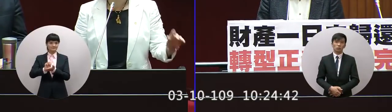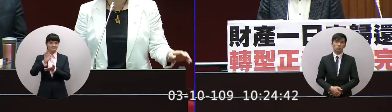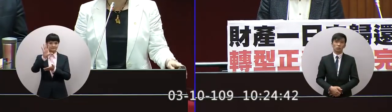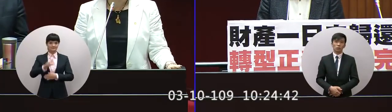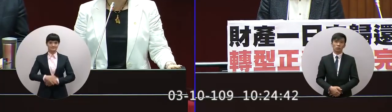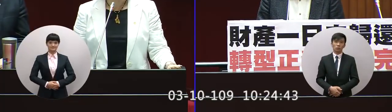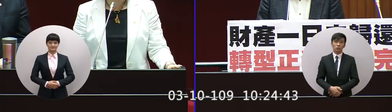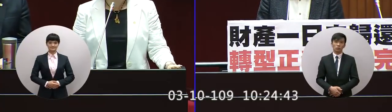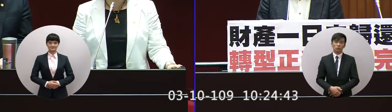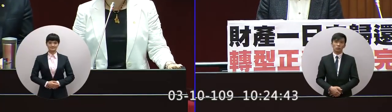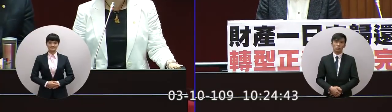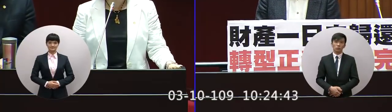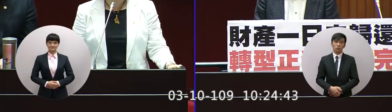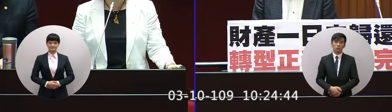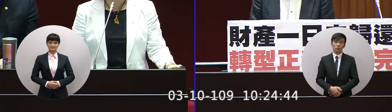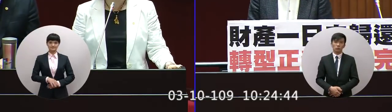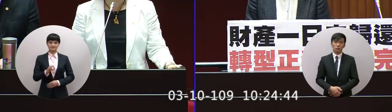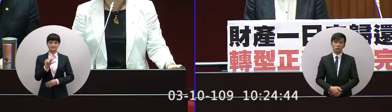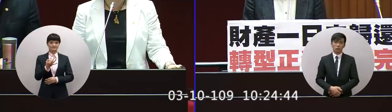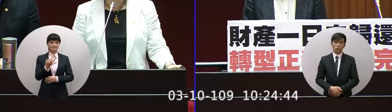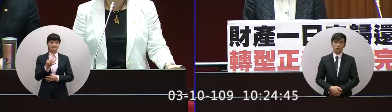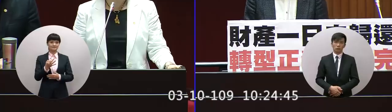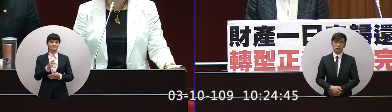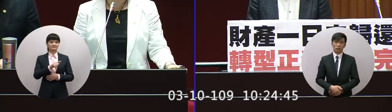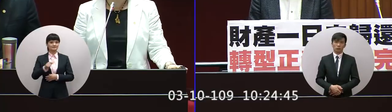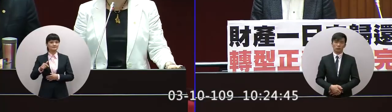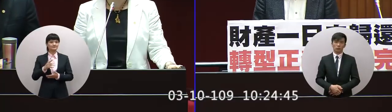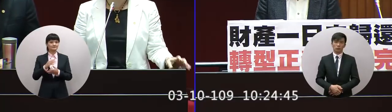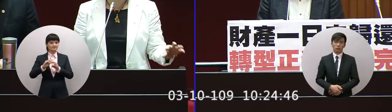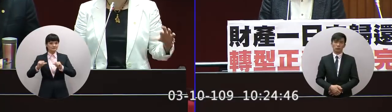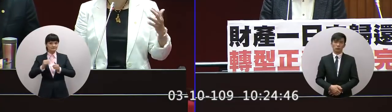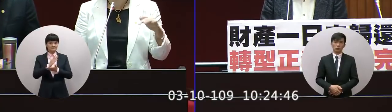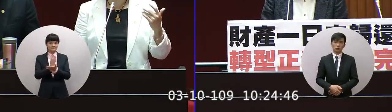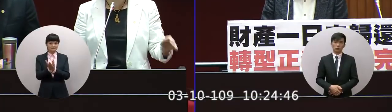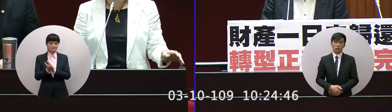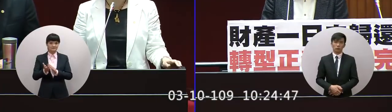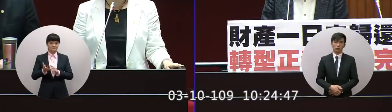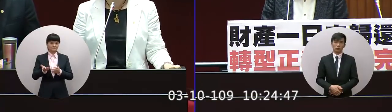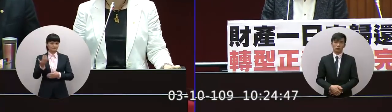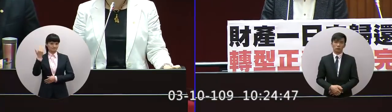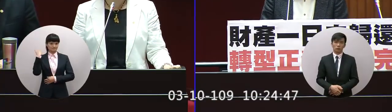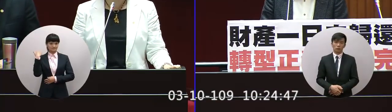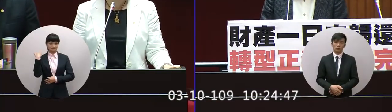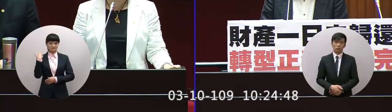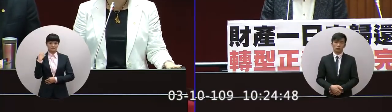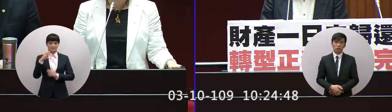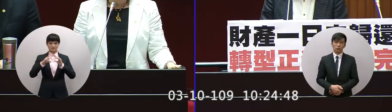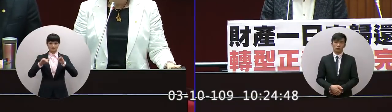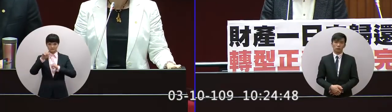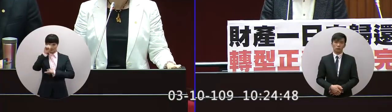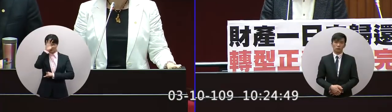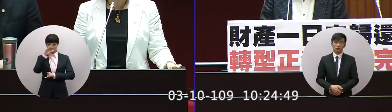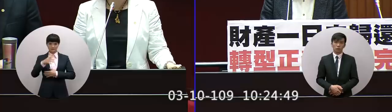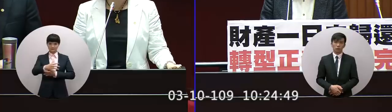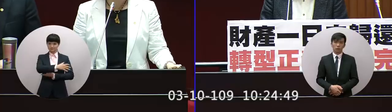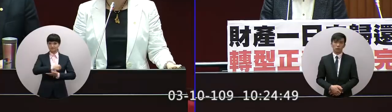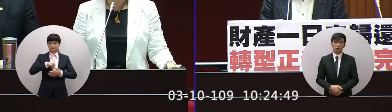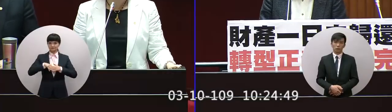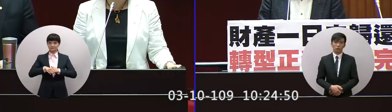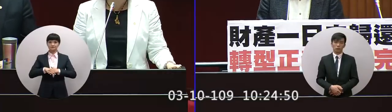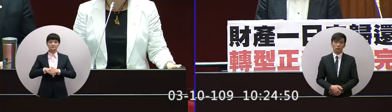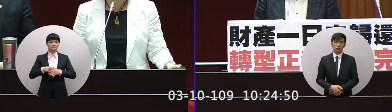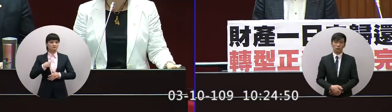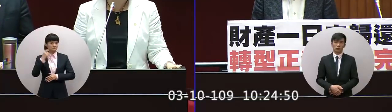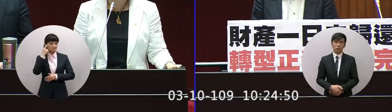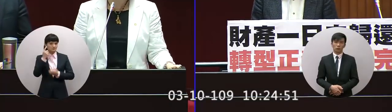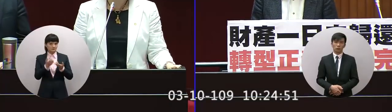关于这个就是财产的这个收夺的在戒严时期国民党财产收夺的部分，我想可以分为